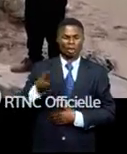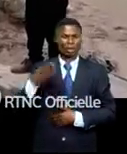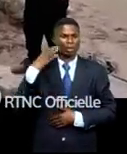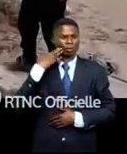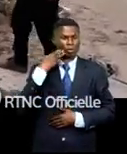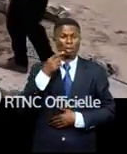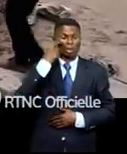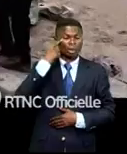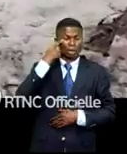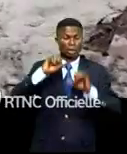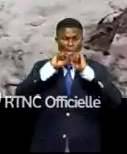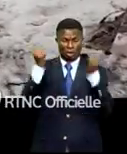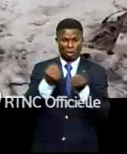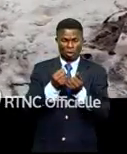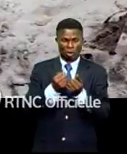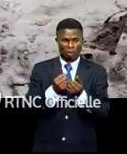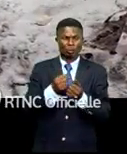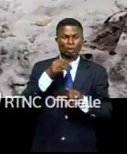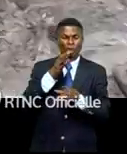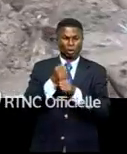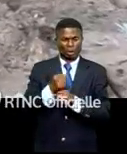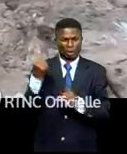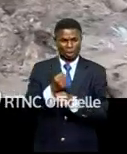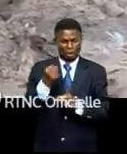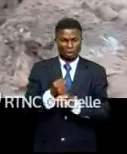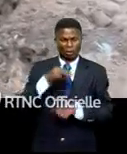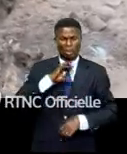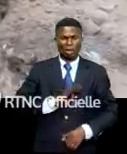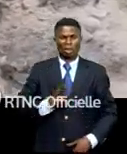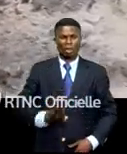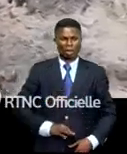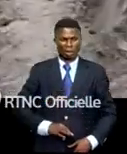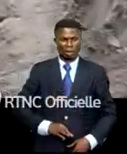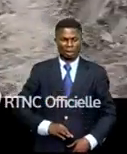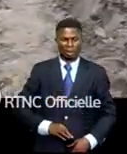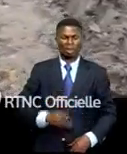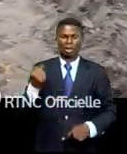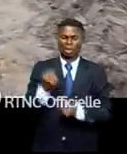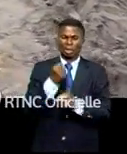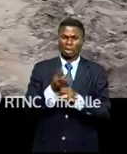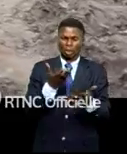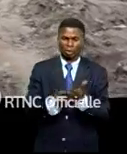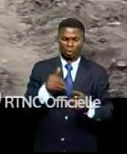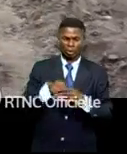les Chinois de l'entreprise CREC-7 qui ont reçu mission du président de la République de bitumer les routes secondaires à travers le 4 districts de la